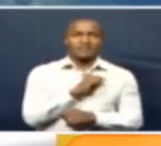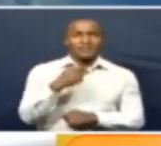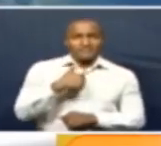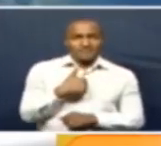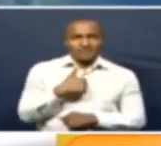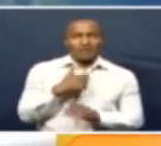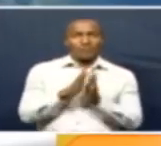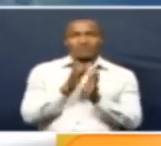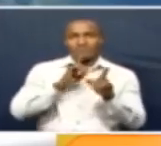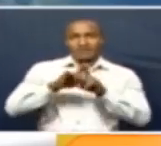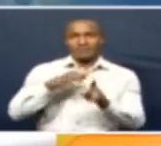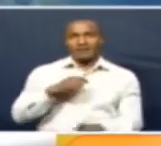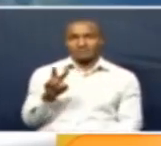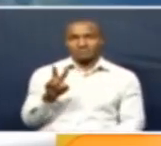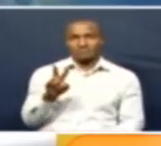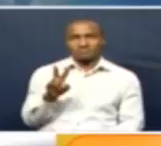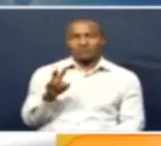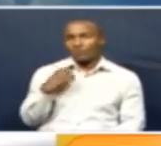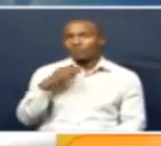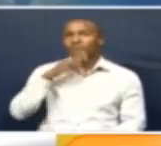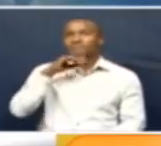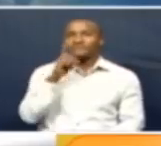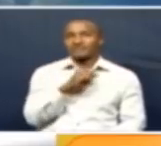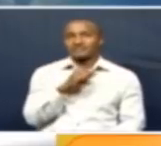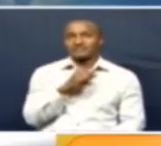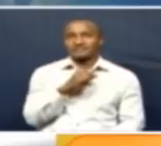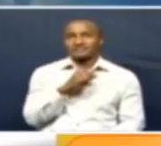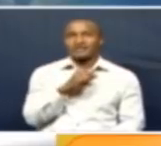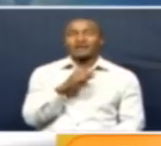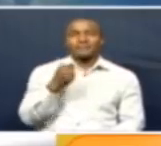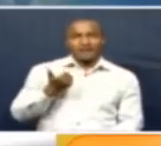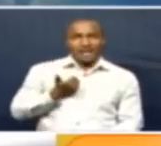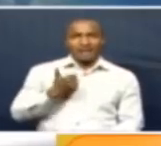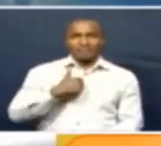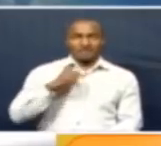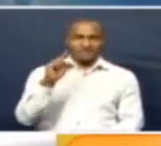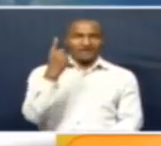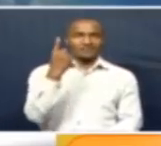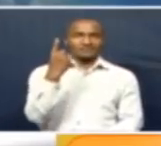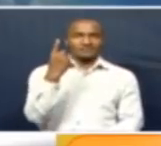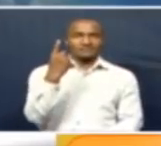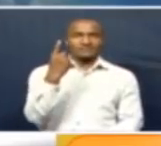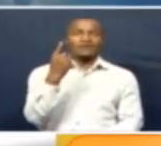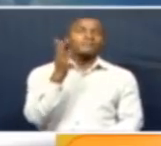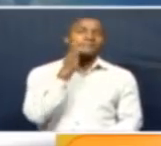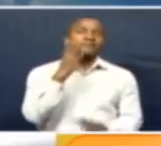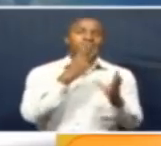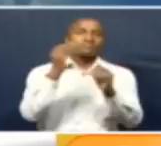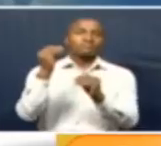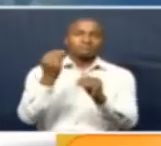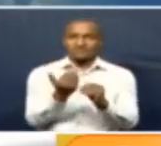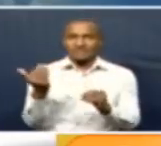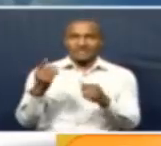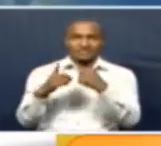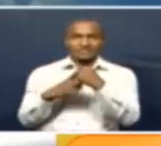na brothangu ambapo ni marehemu. Sasa kwa wasichana ni mimi nilikuwa mkubwa. Na mamu ametoroka ameniachia watoto kama